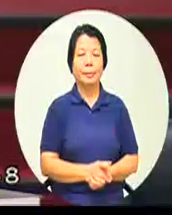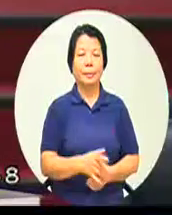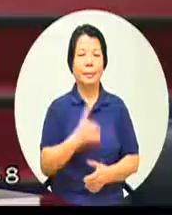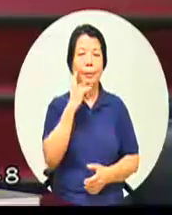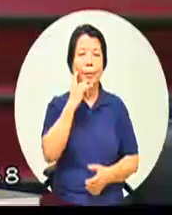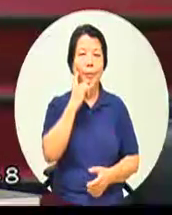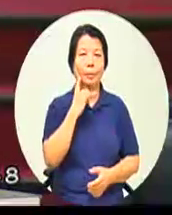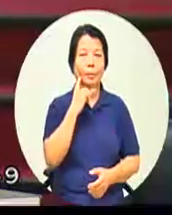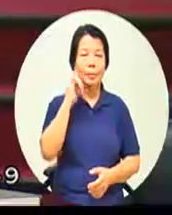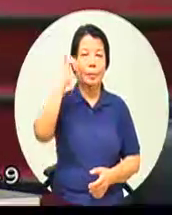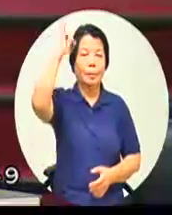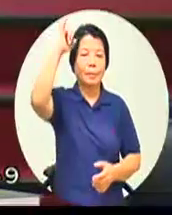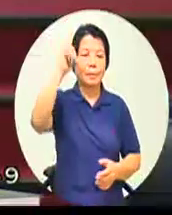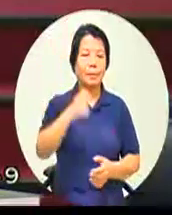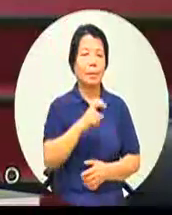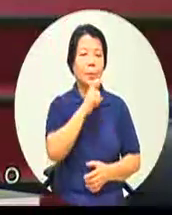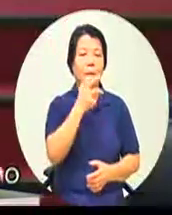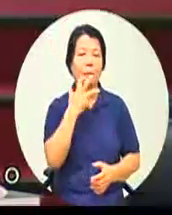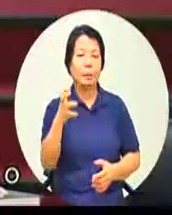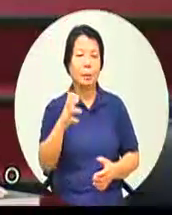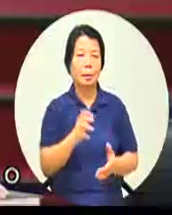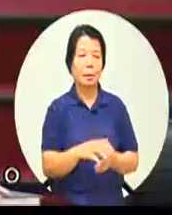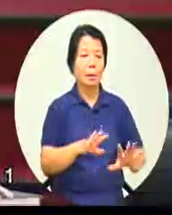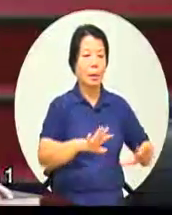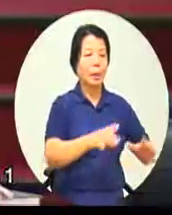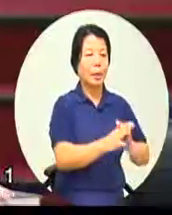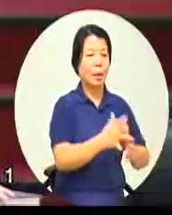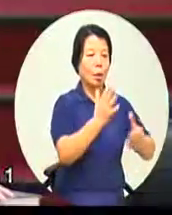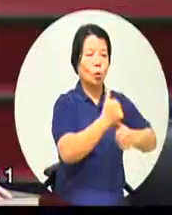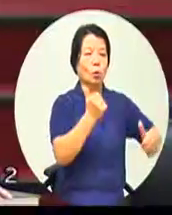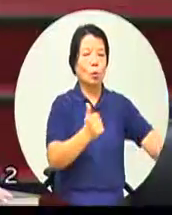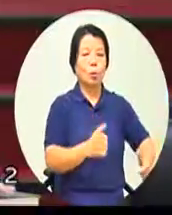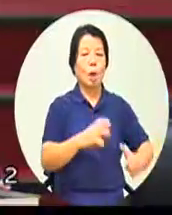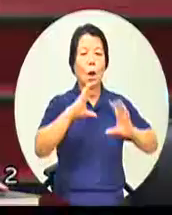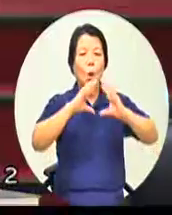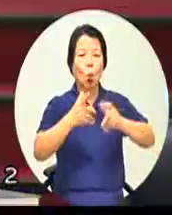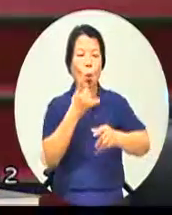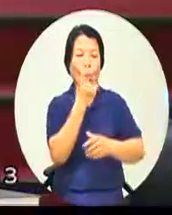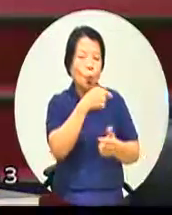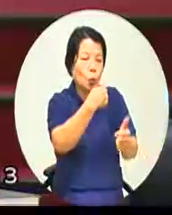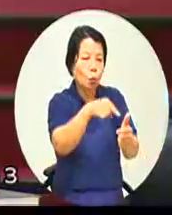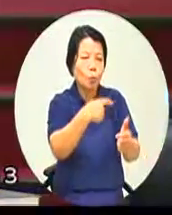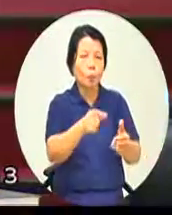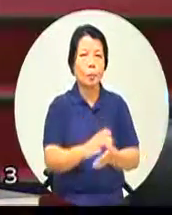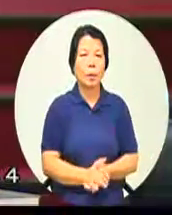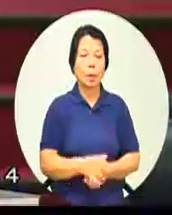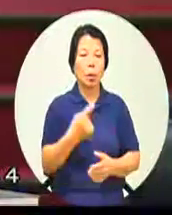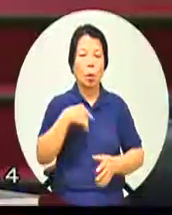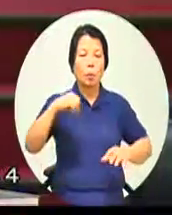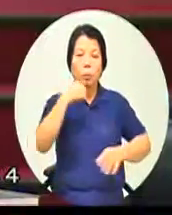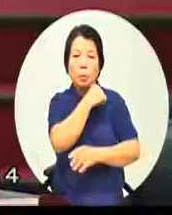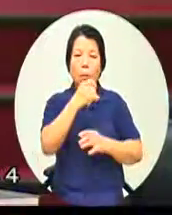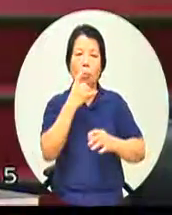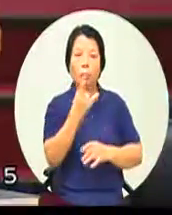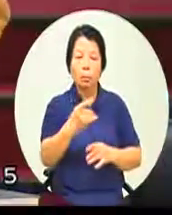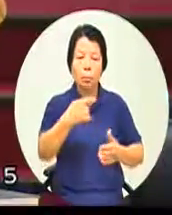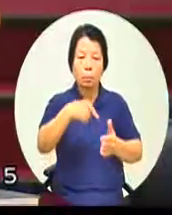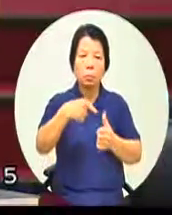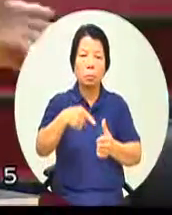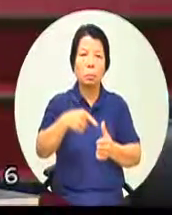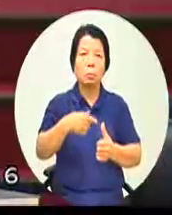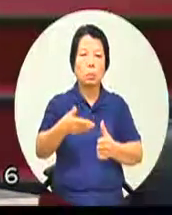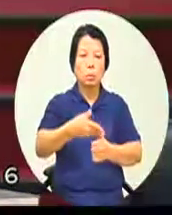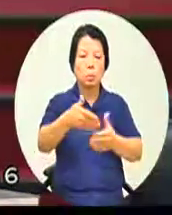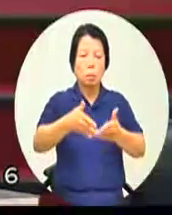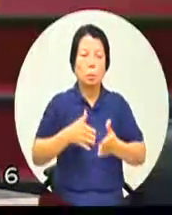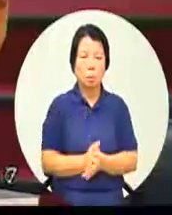七八十岁咧教孙啦吼，啊，讲迄个国语，我听到起鸡毛皮。应该咱的本土教育应该来